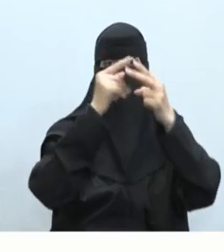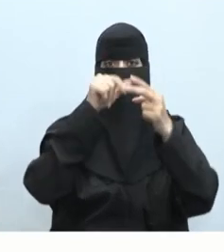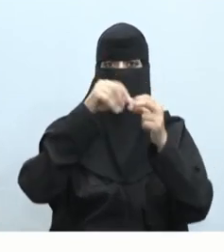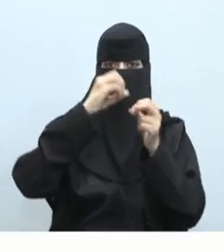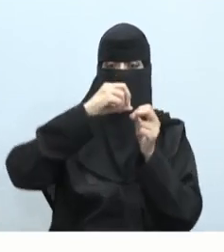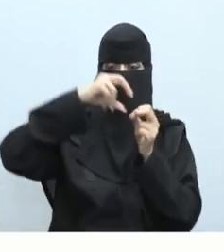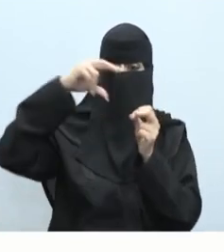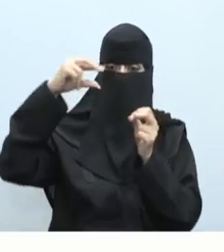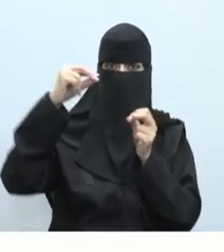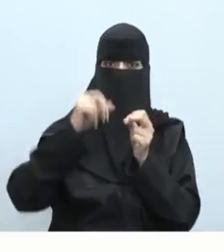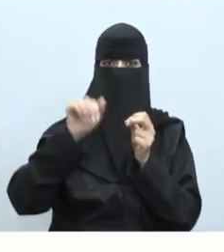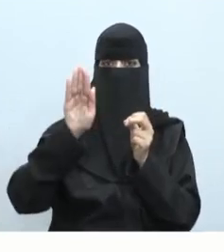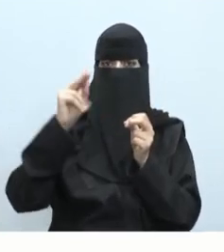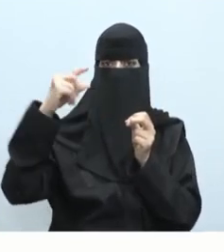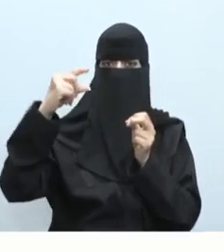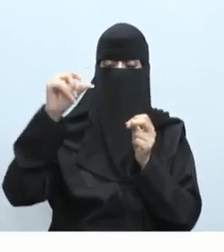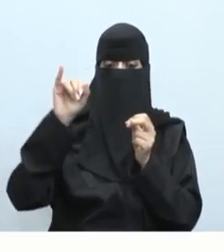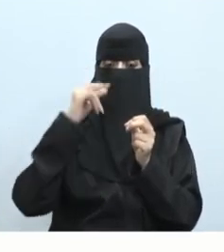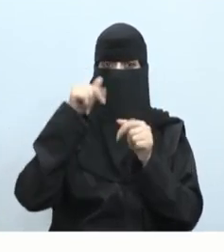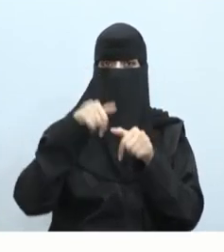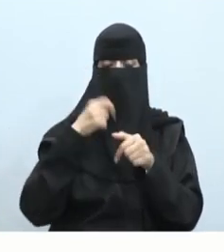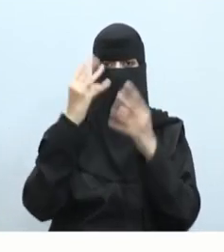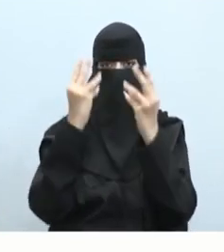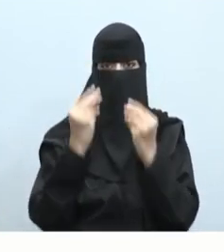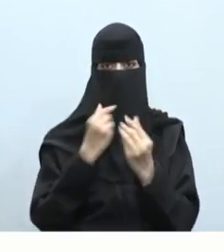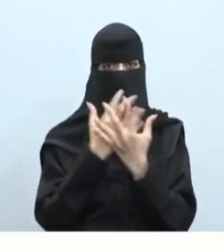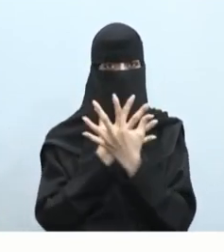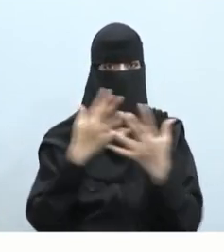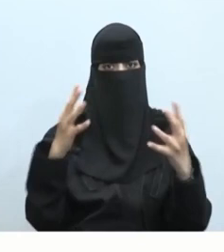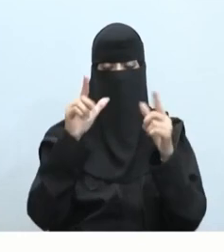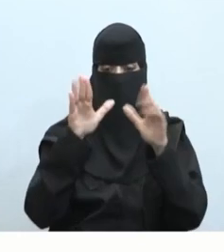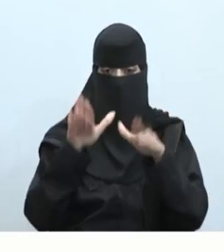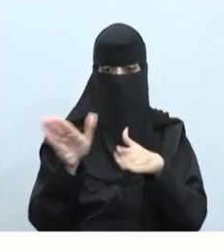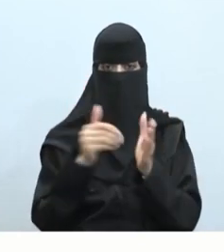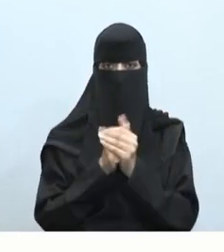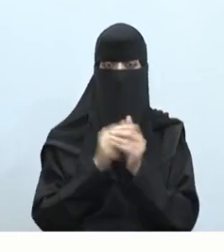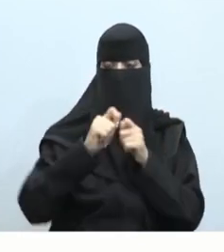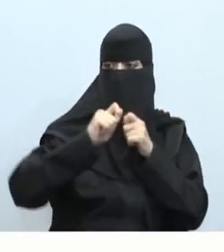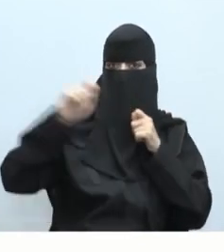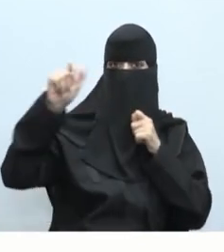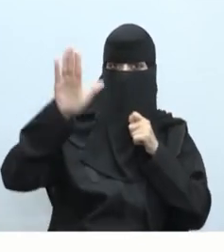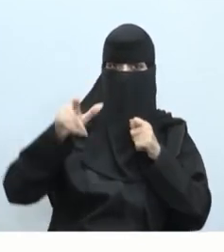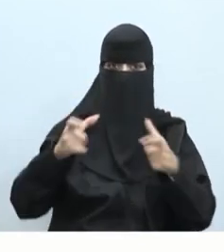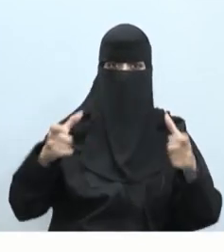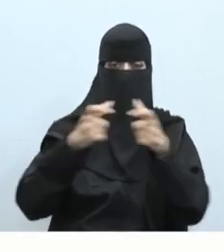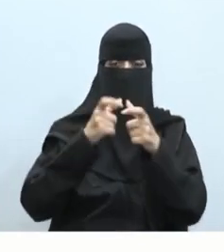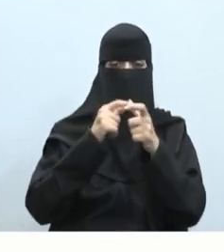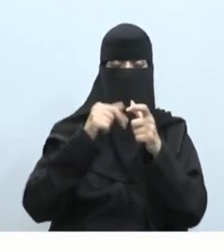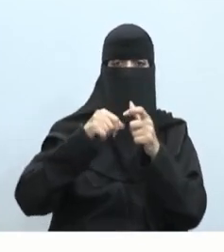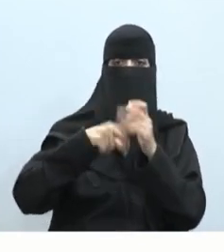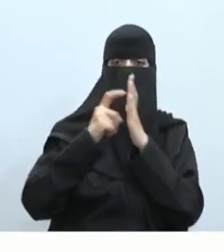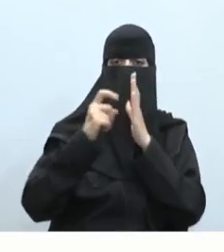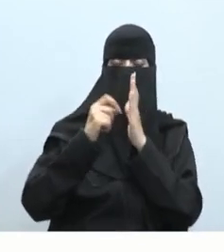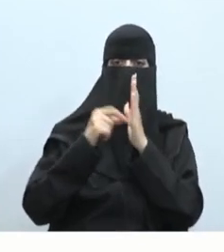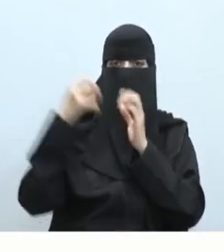والسدم اذا تحوي المجرات اعداد كبيره من السدم وتبعد عن المجموعه الشمسيه مئات